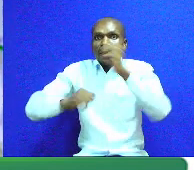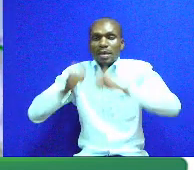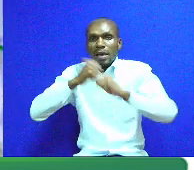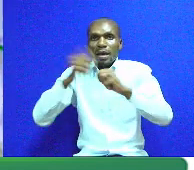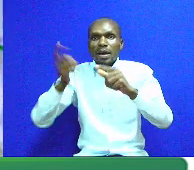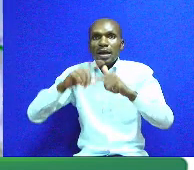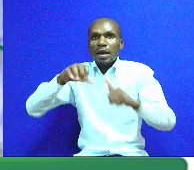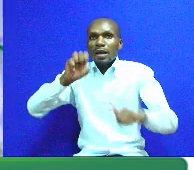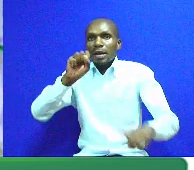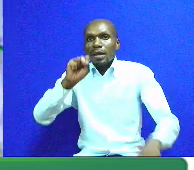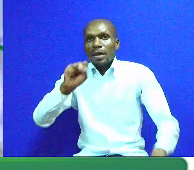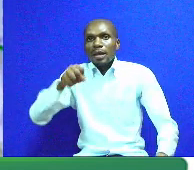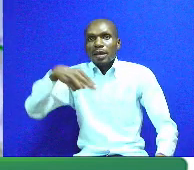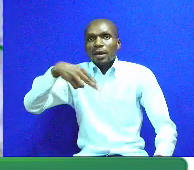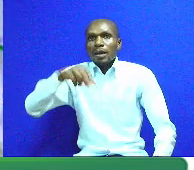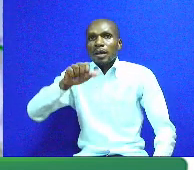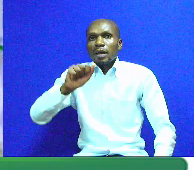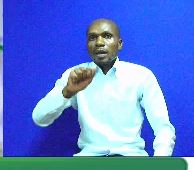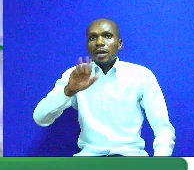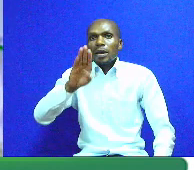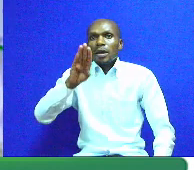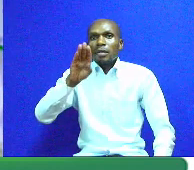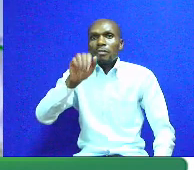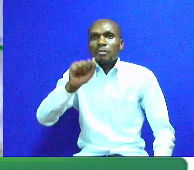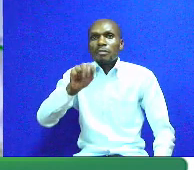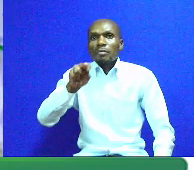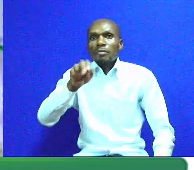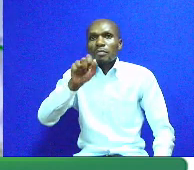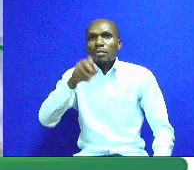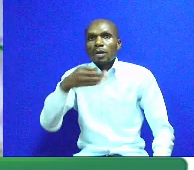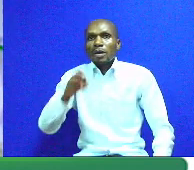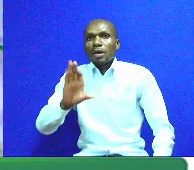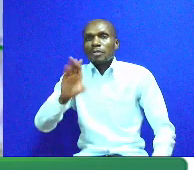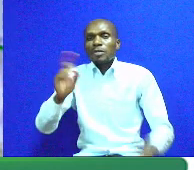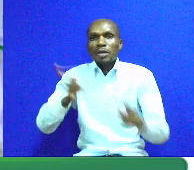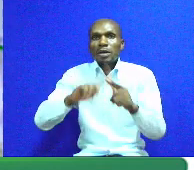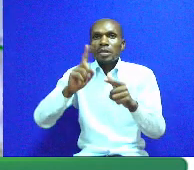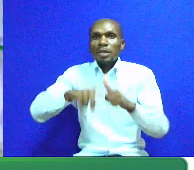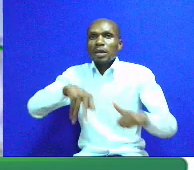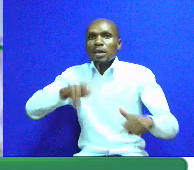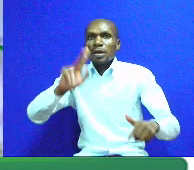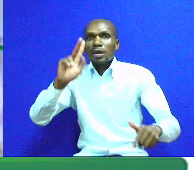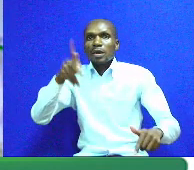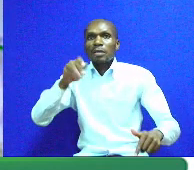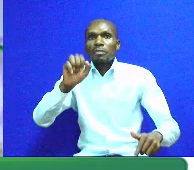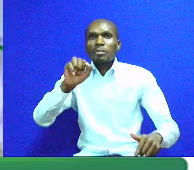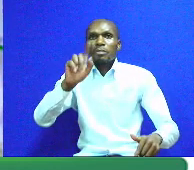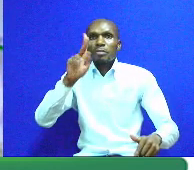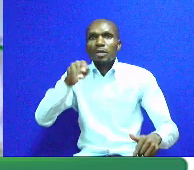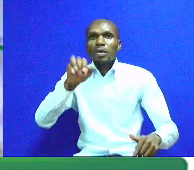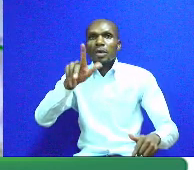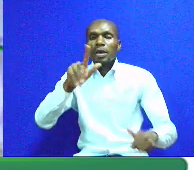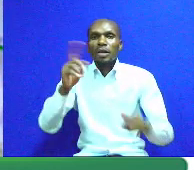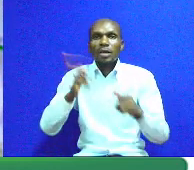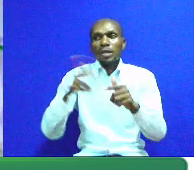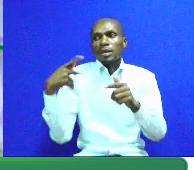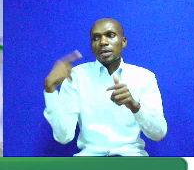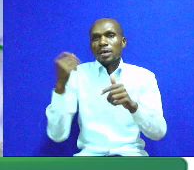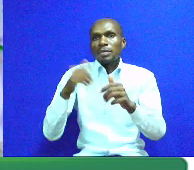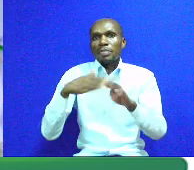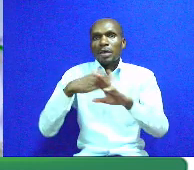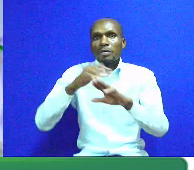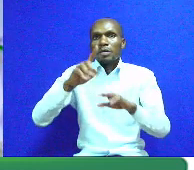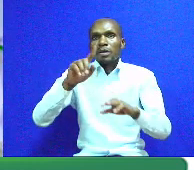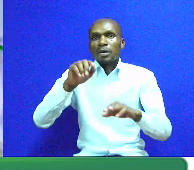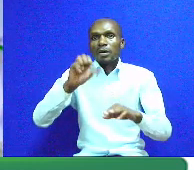magaya ya nigoya nyolili bagali yogosoa se ligi ya Kenya Premier League ani akole kanateli tukoligoro magaya timu ya Shabana kubaikore timu